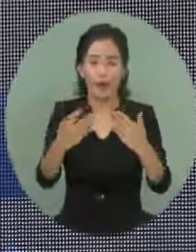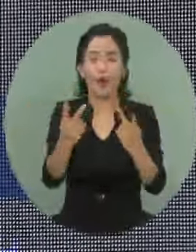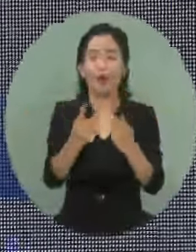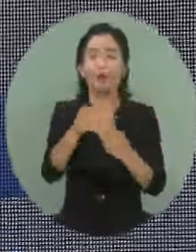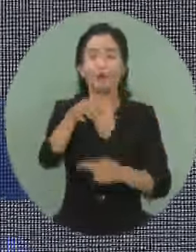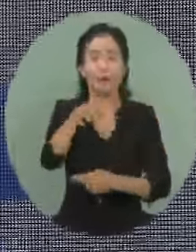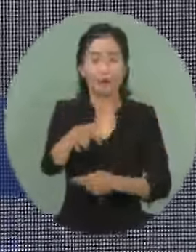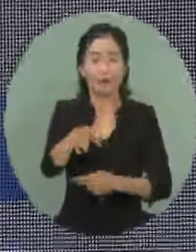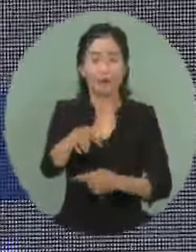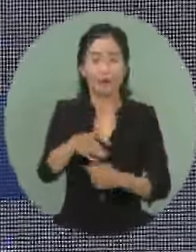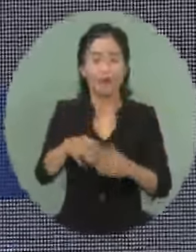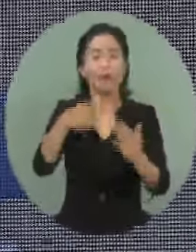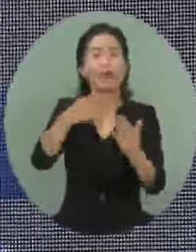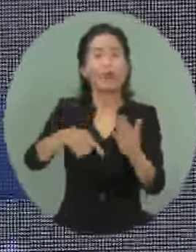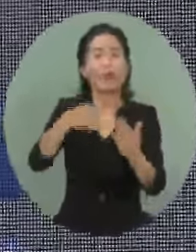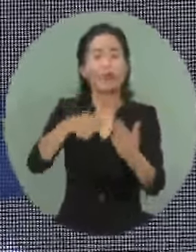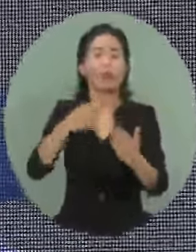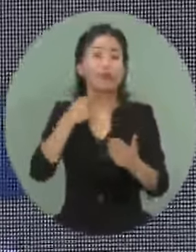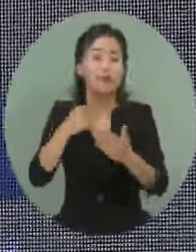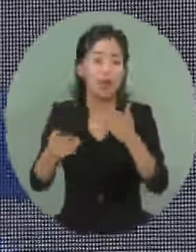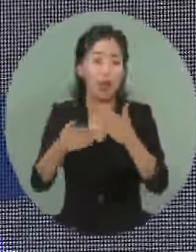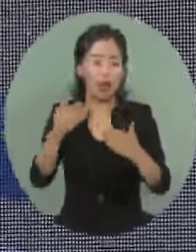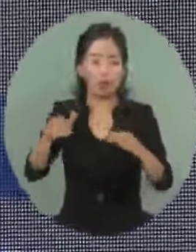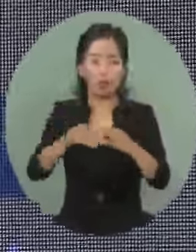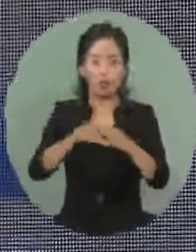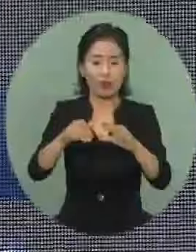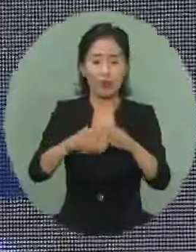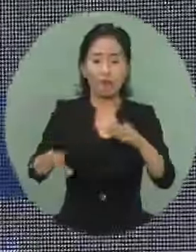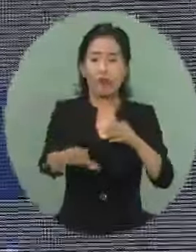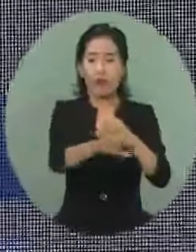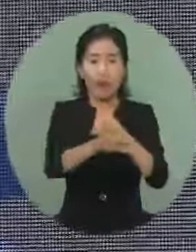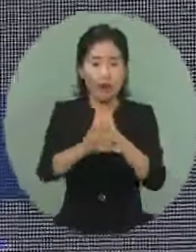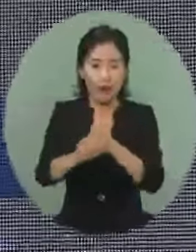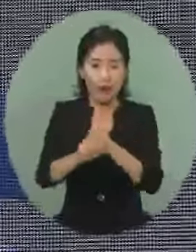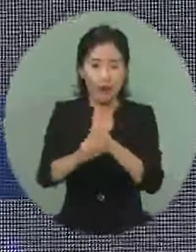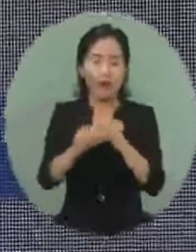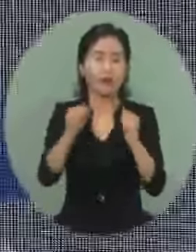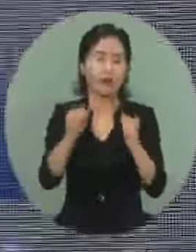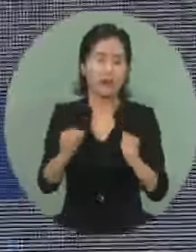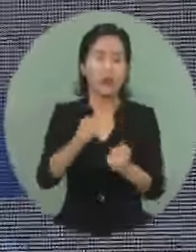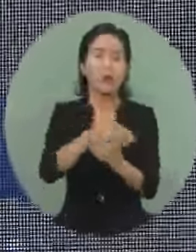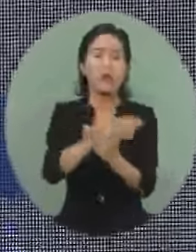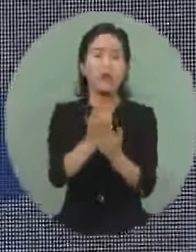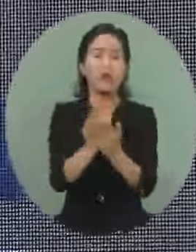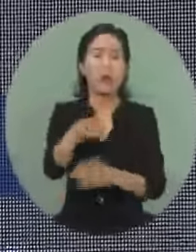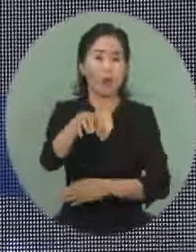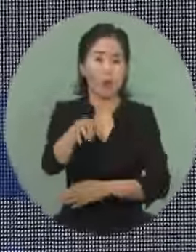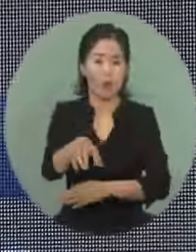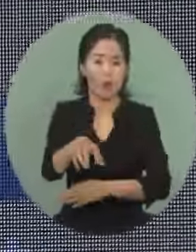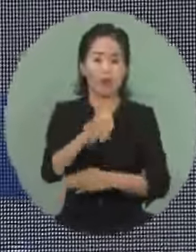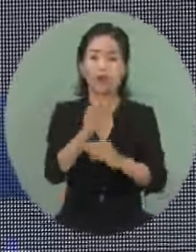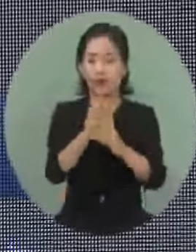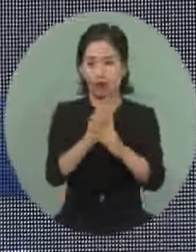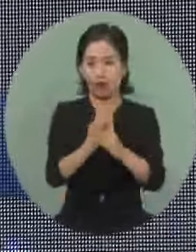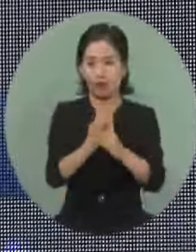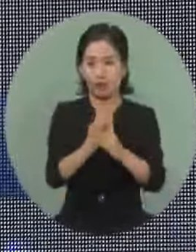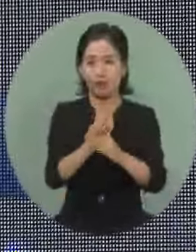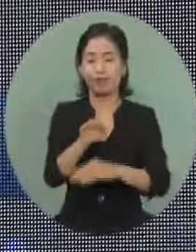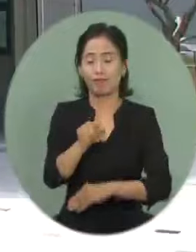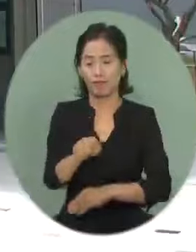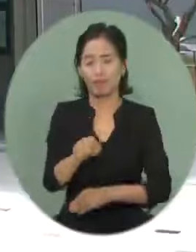곡성의 교육, 체험, 문화가 어우러지는 체류형 복합 공간의 중심지가